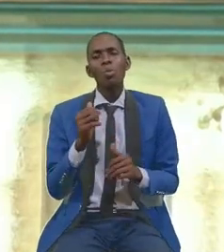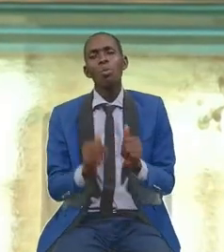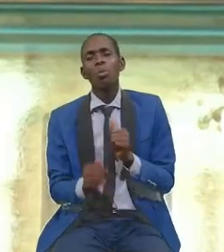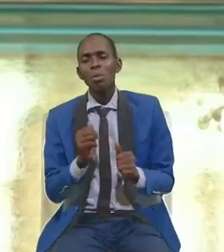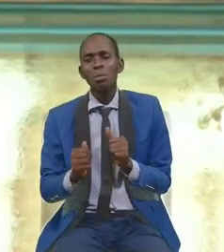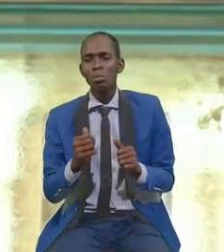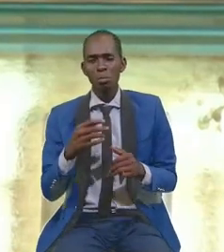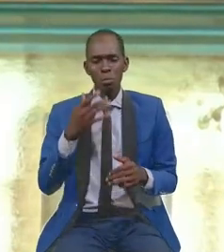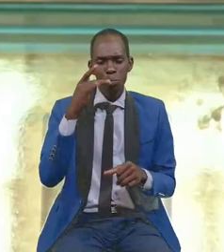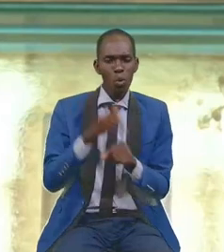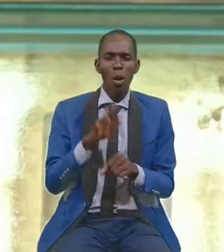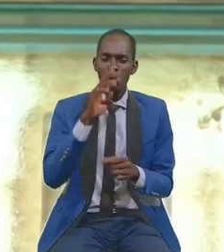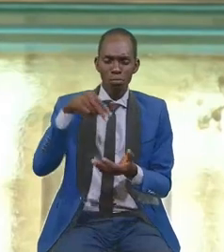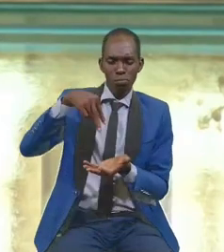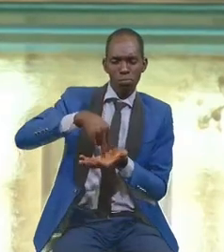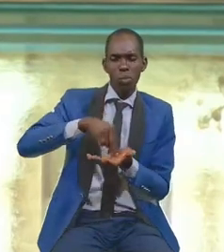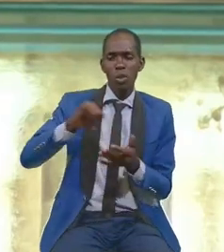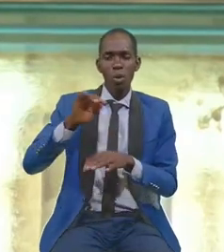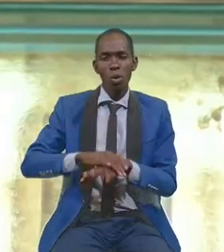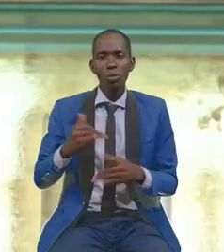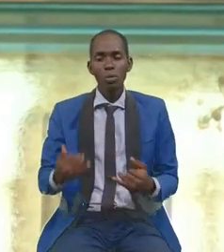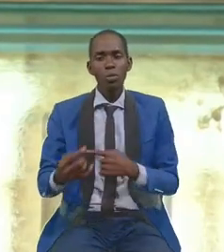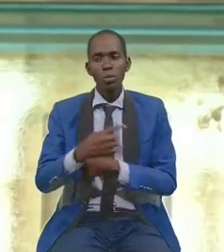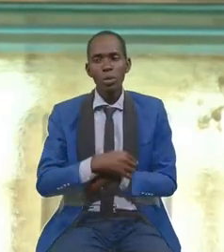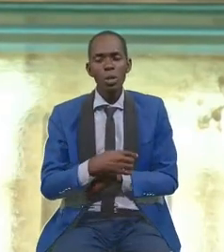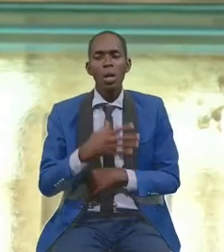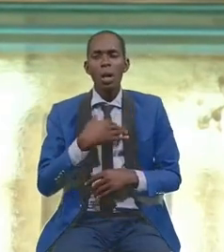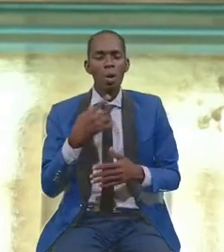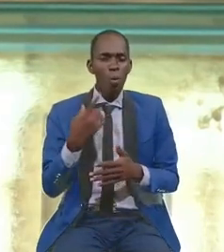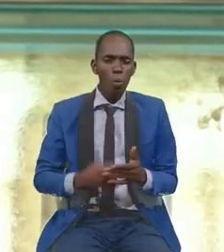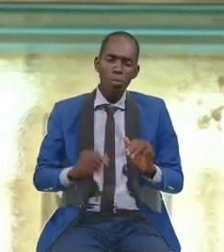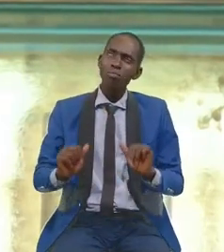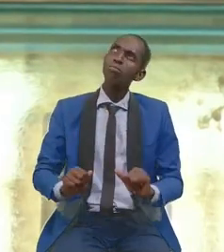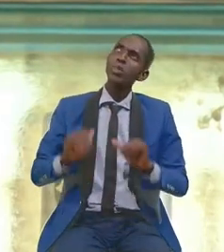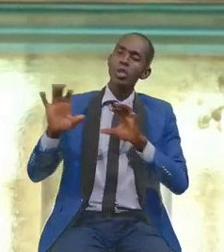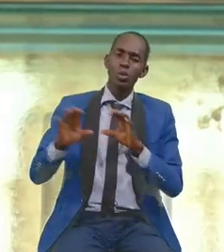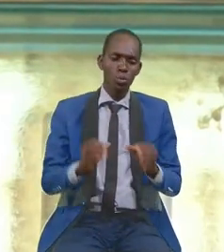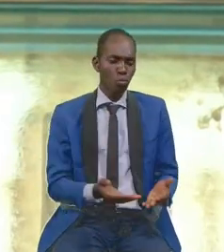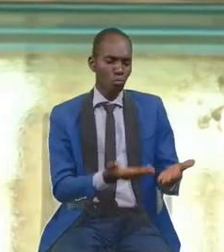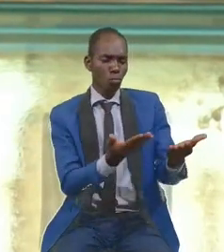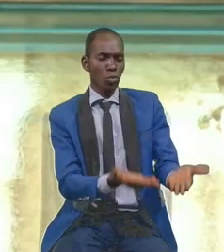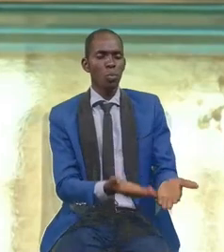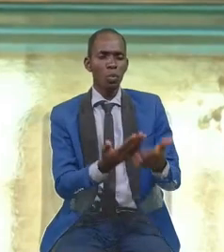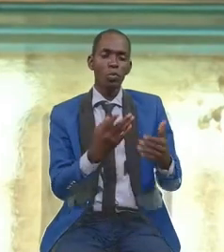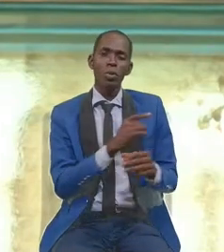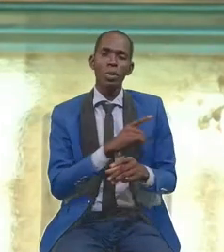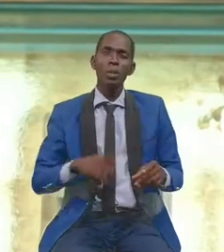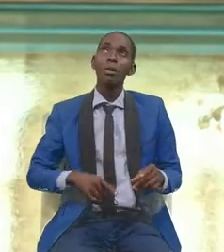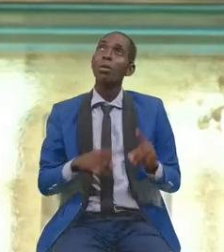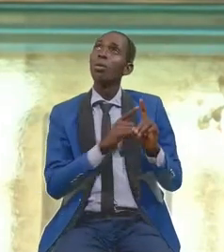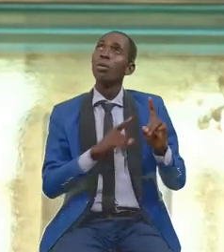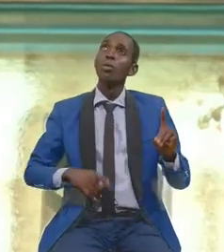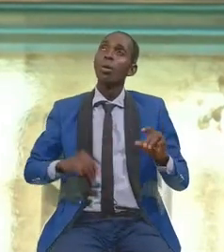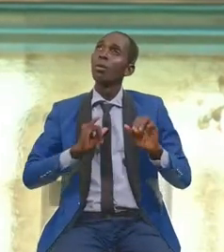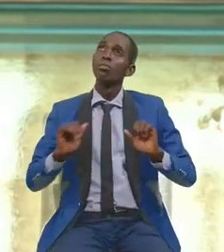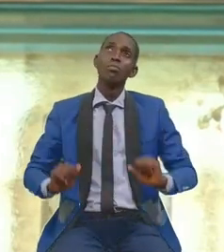jour? Et quelle consécration mettez-vous sur l'autel? Seigneur, je soumets tout. Seigneur, je soumets